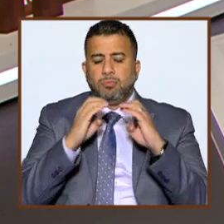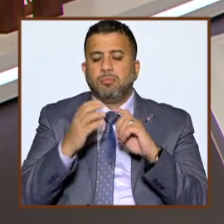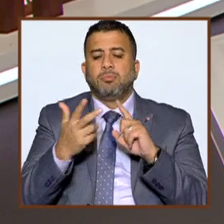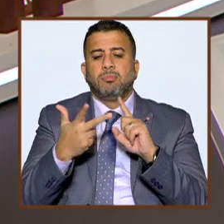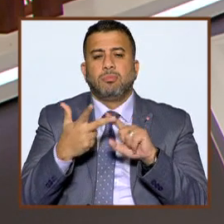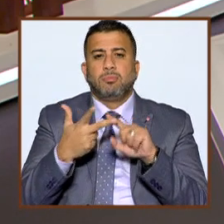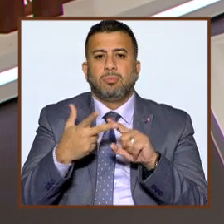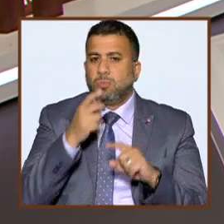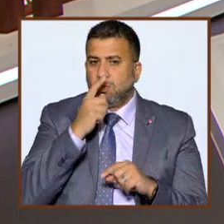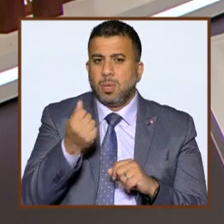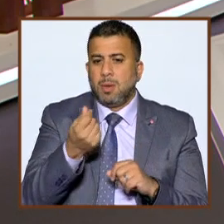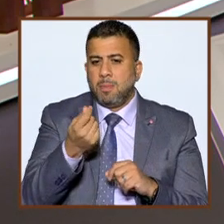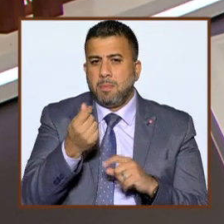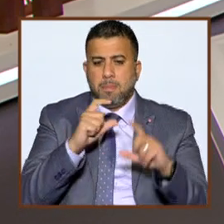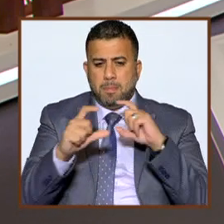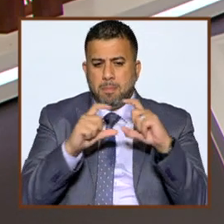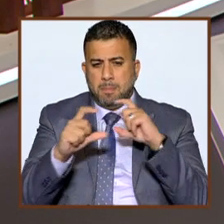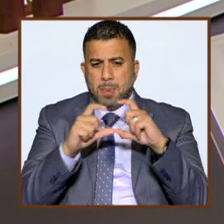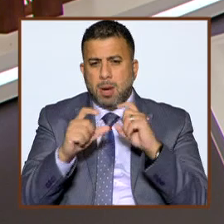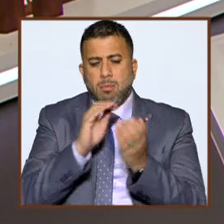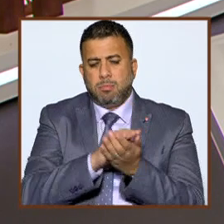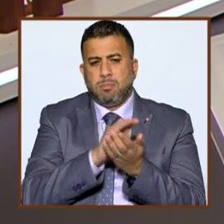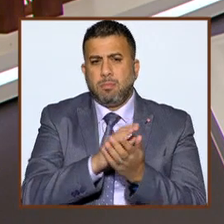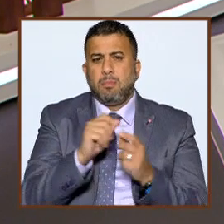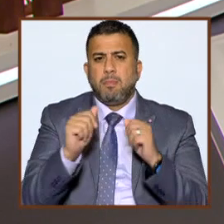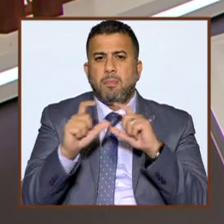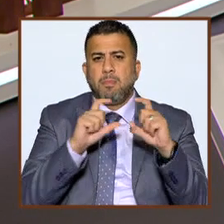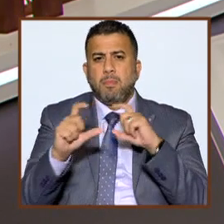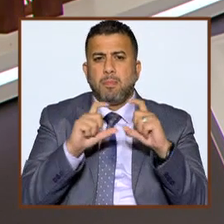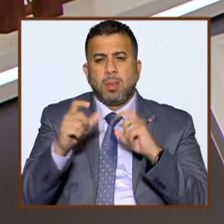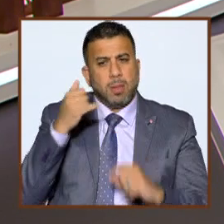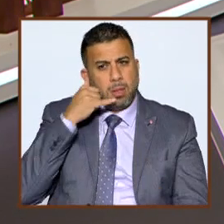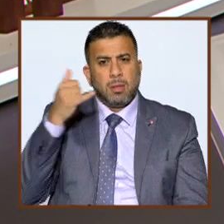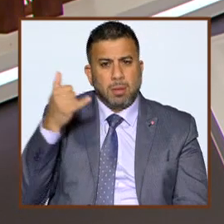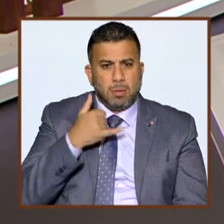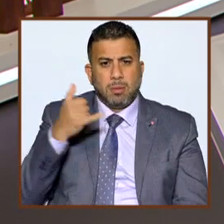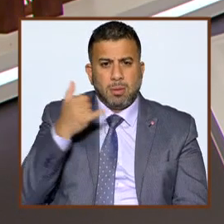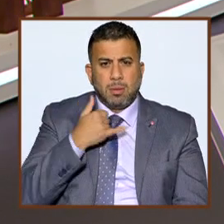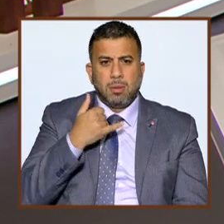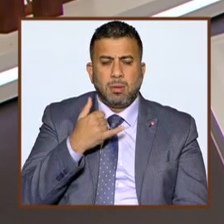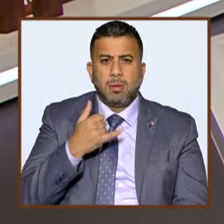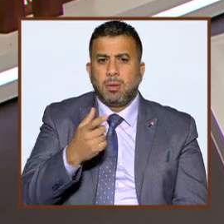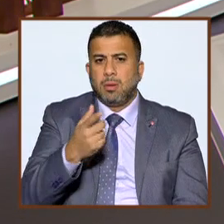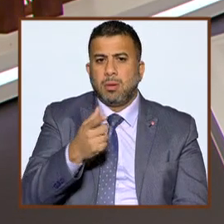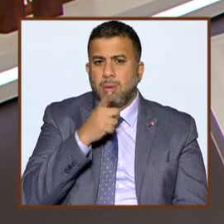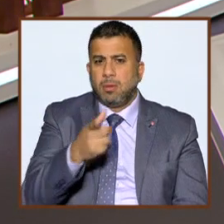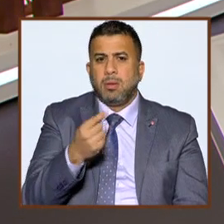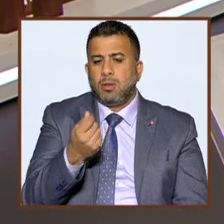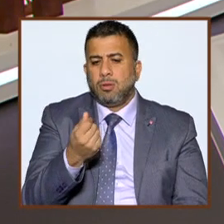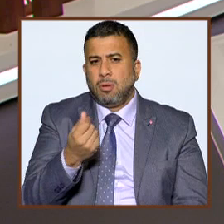مبلغ ما يستهان فيه، وفيه مندوب البنك دائما يكلمني يقول بنشغله لك تريد